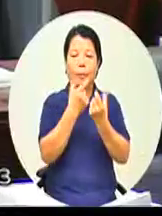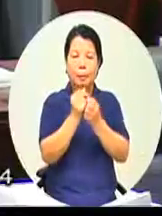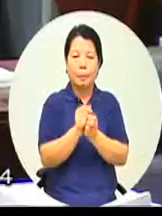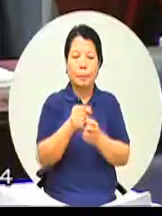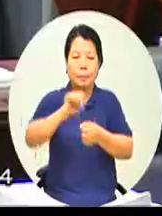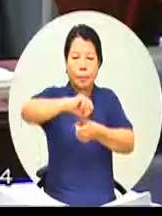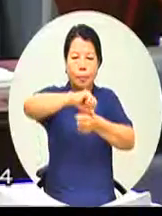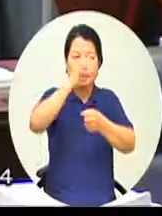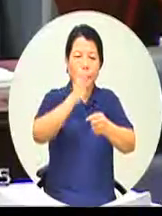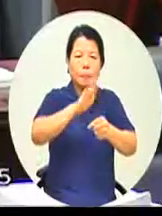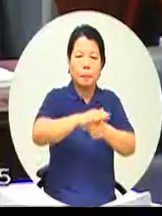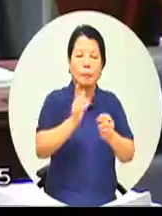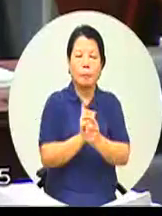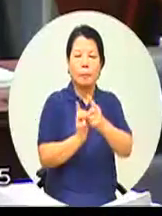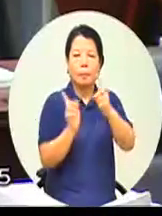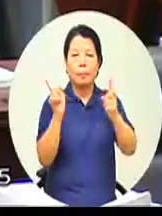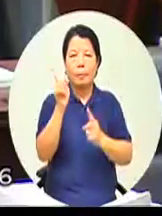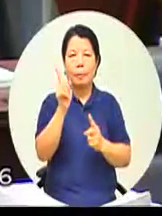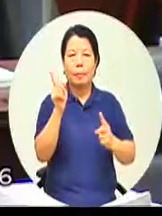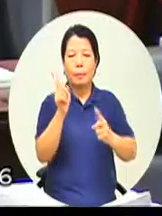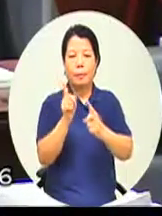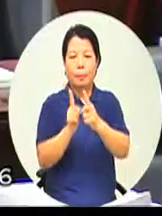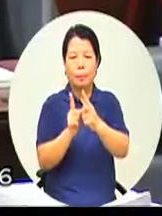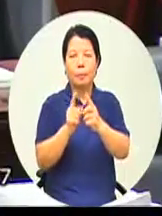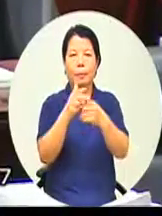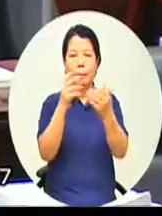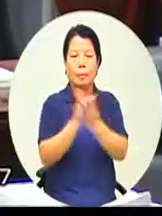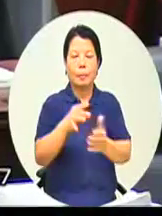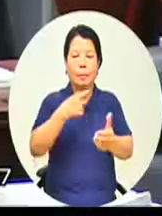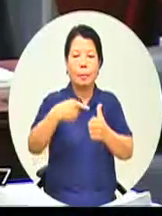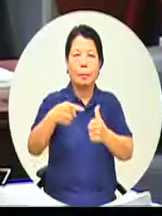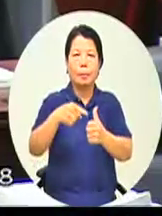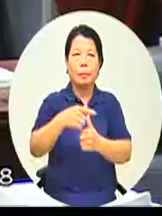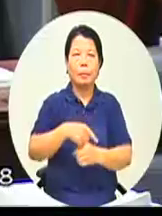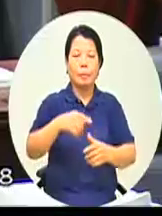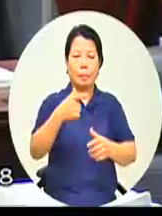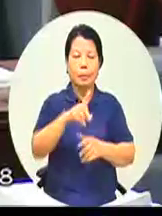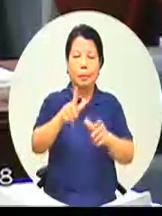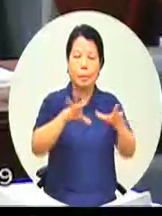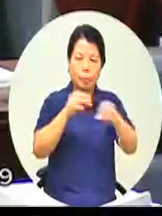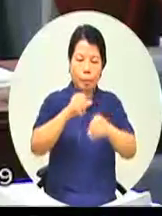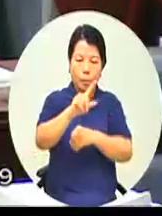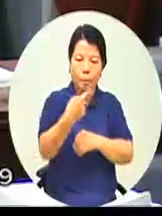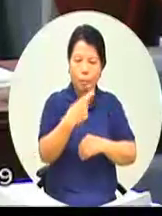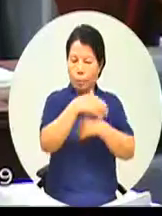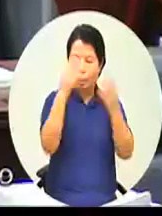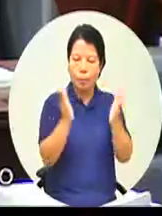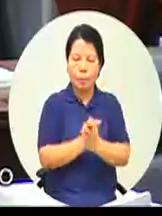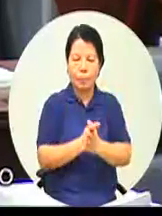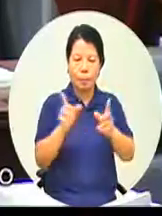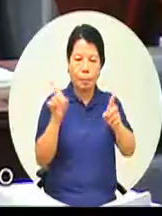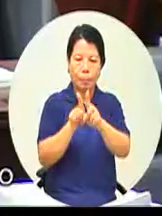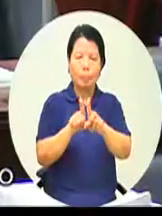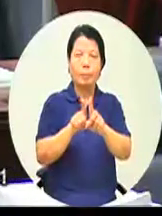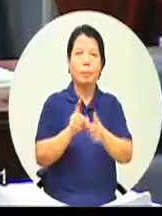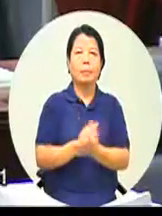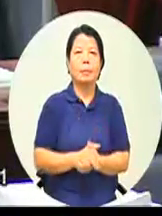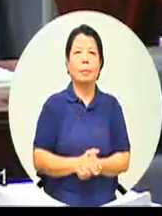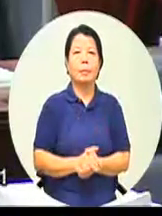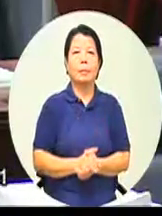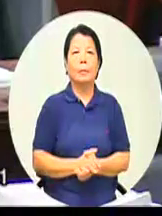把它拉近让咱的所有的教育资源都可以到位，所以这点那请咱局长来做简单的答